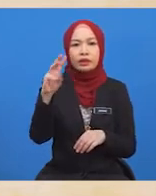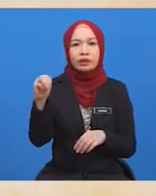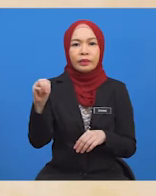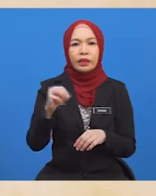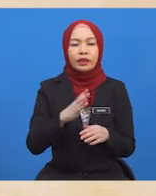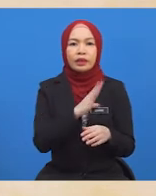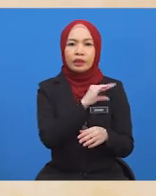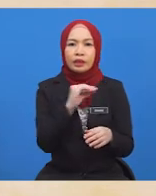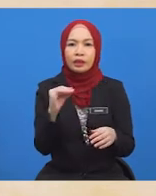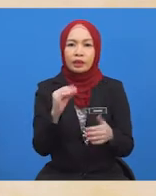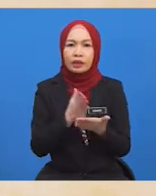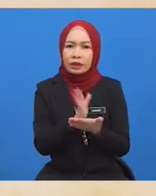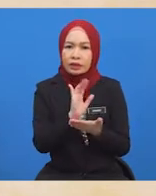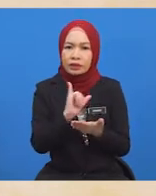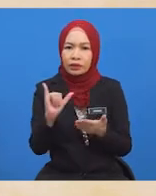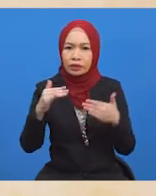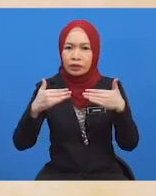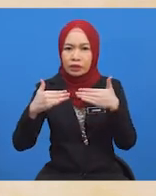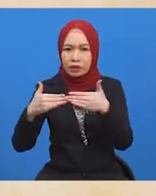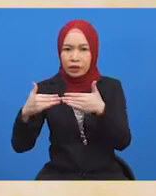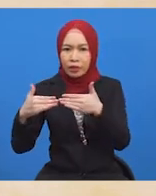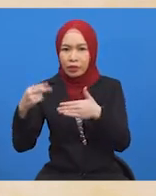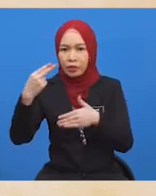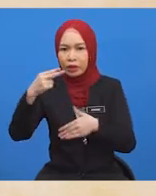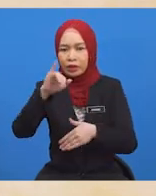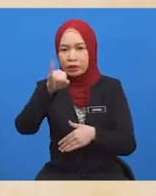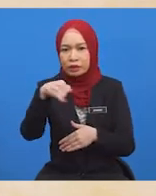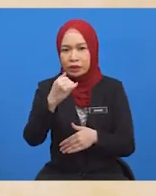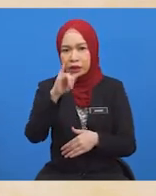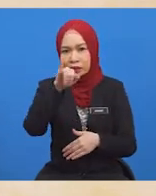Dan seterusnya, sambung bucu H dan J.